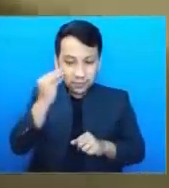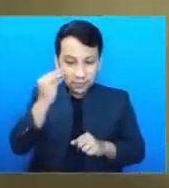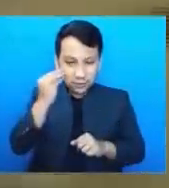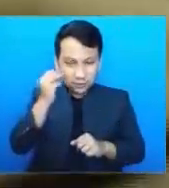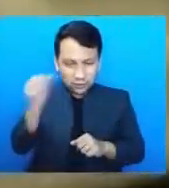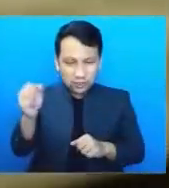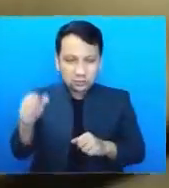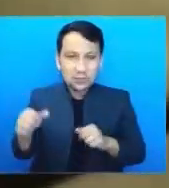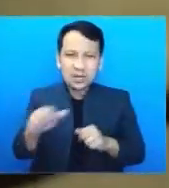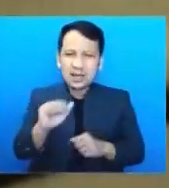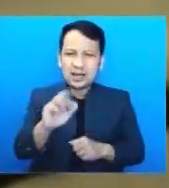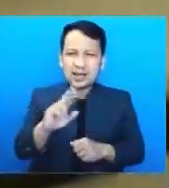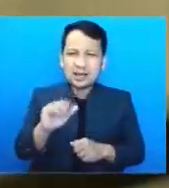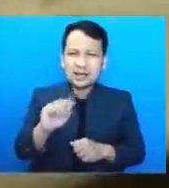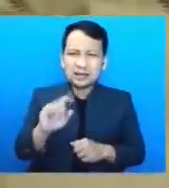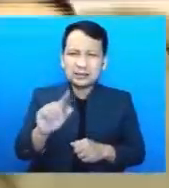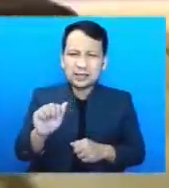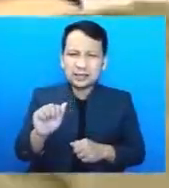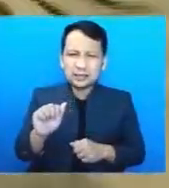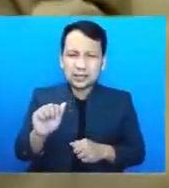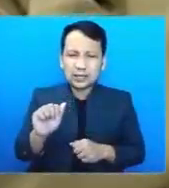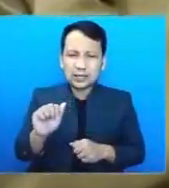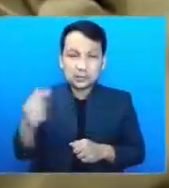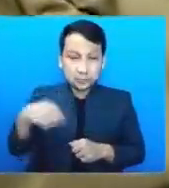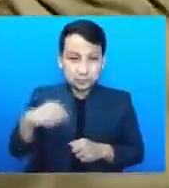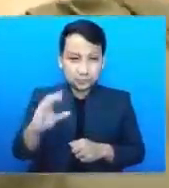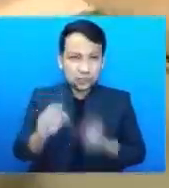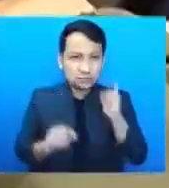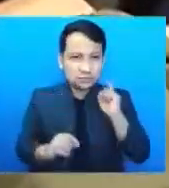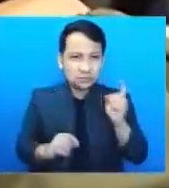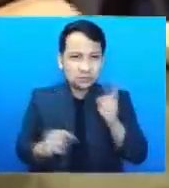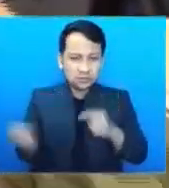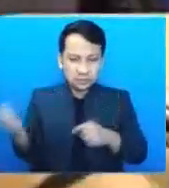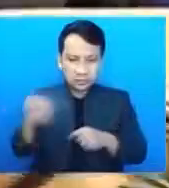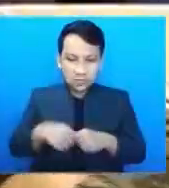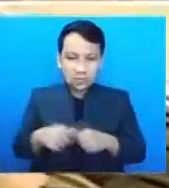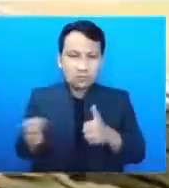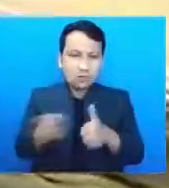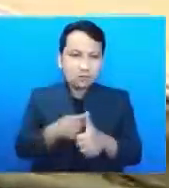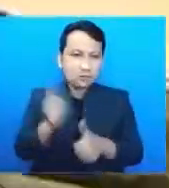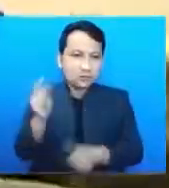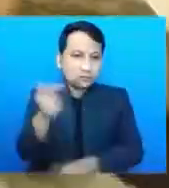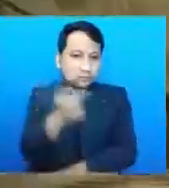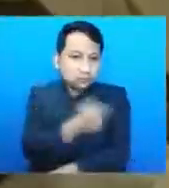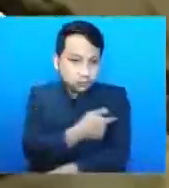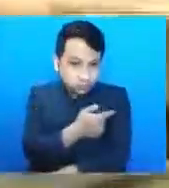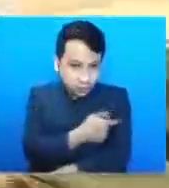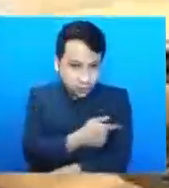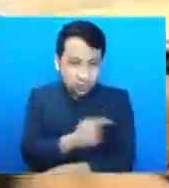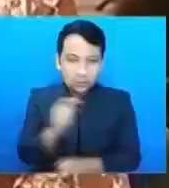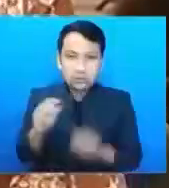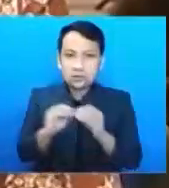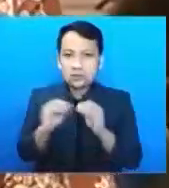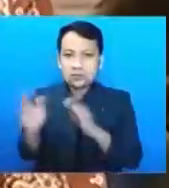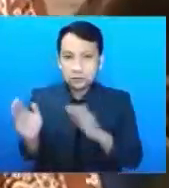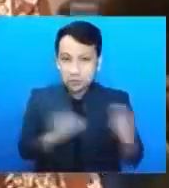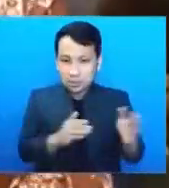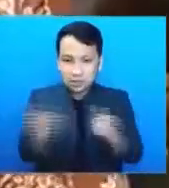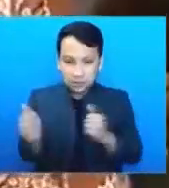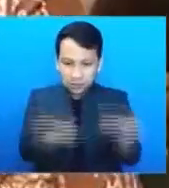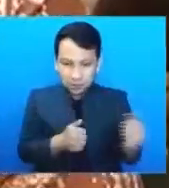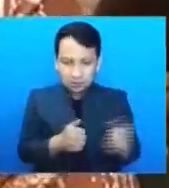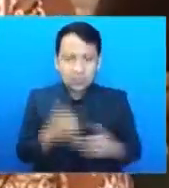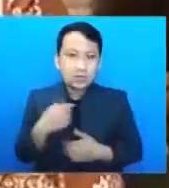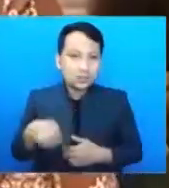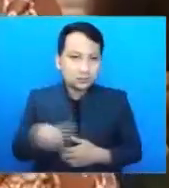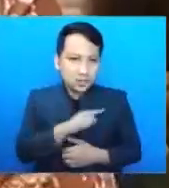Mega Vaccination Site. Napakabilis. Even yung first dose, mabilis din. So very organized naman dito. So we're very happy. And